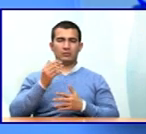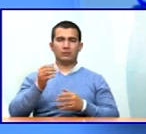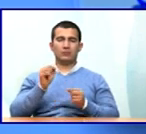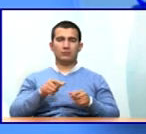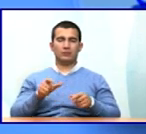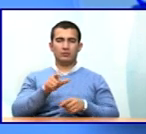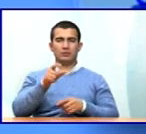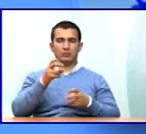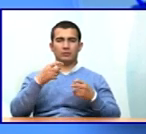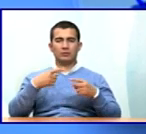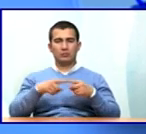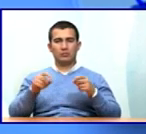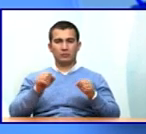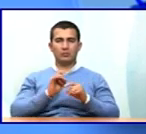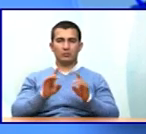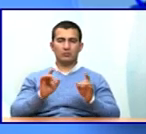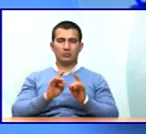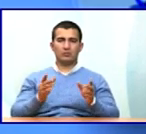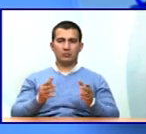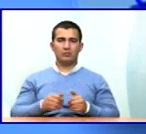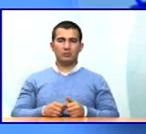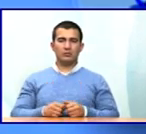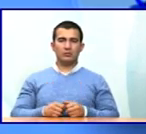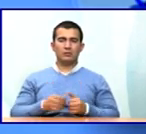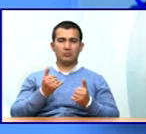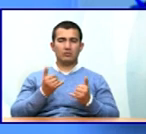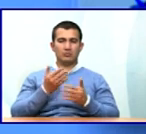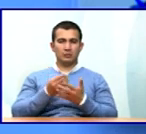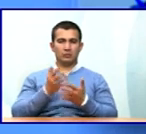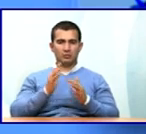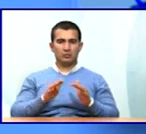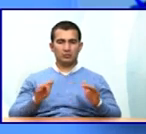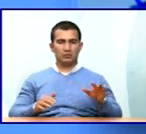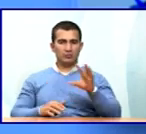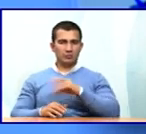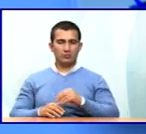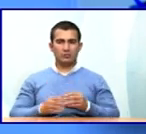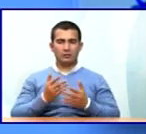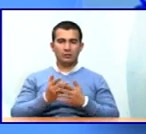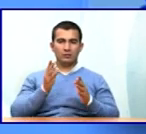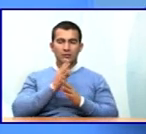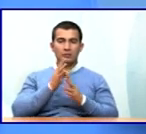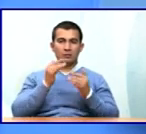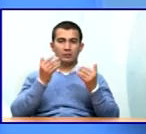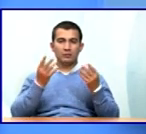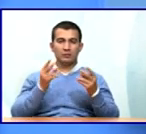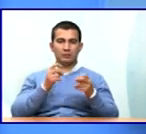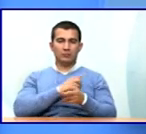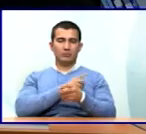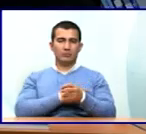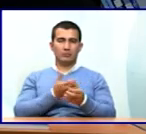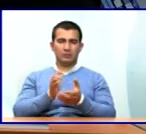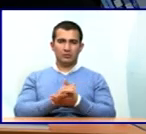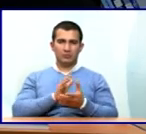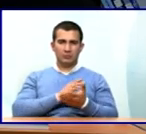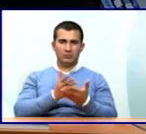asosida tushuntiriladi. Aziz o'quvchilar, bugun siz bilan biz tabiatdagi yana bitta kuch bilan tanishdik.